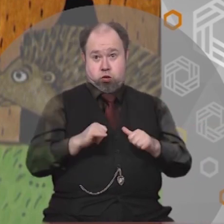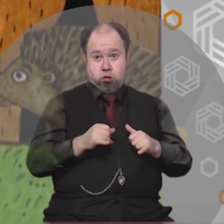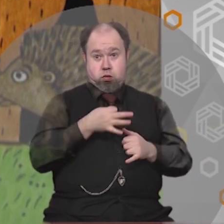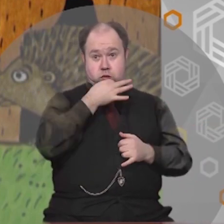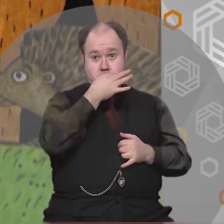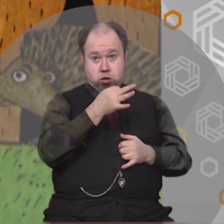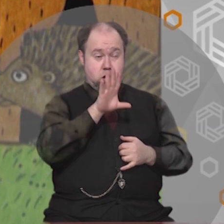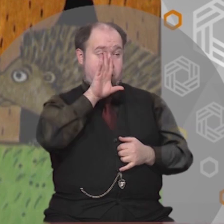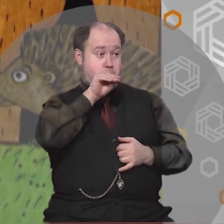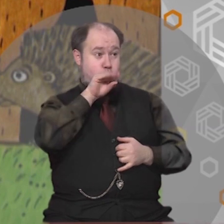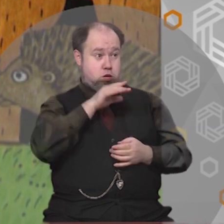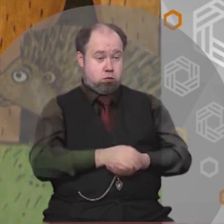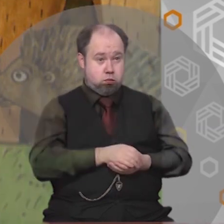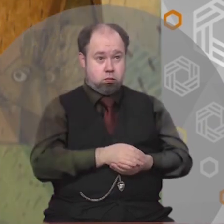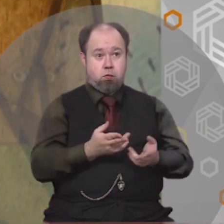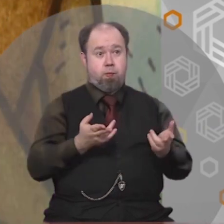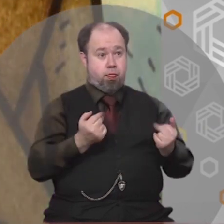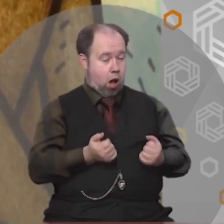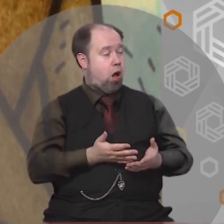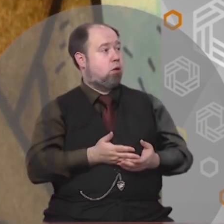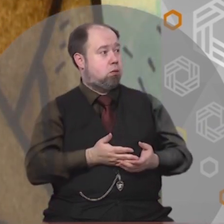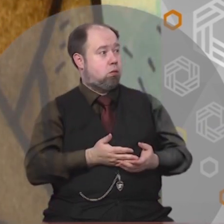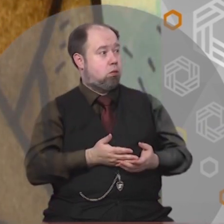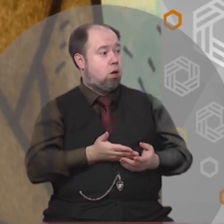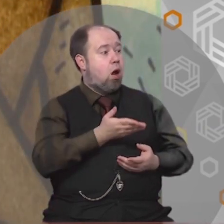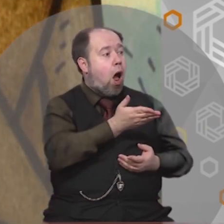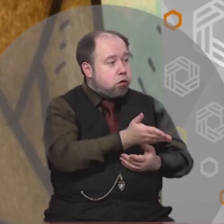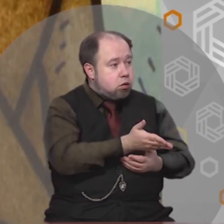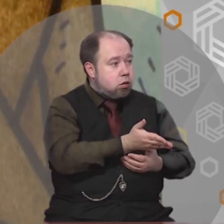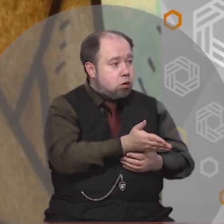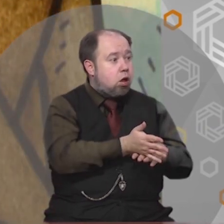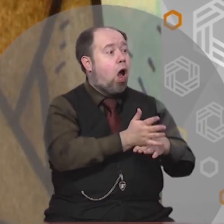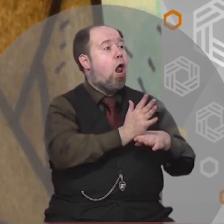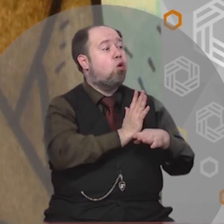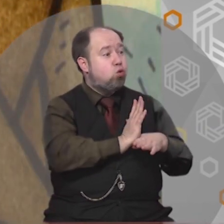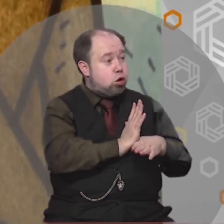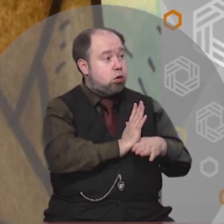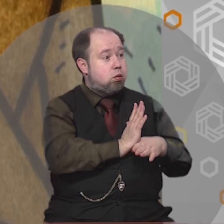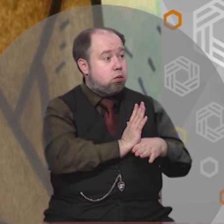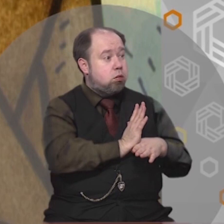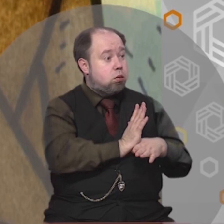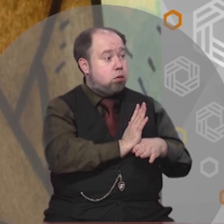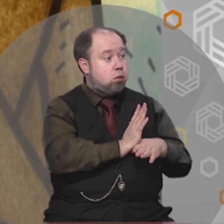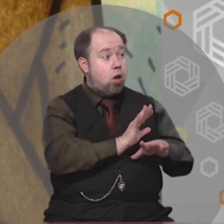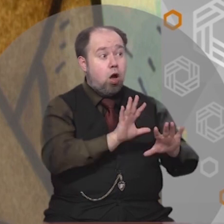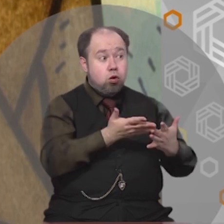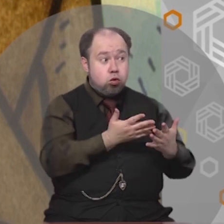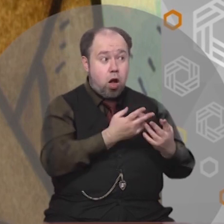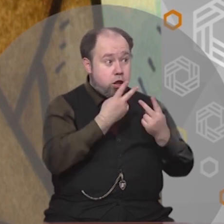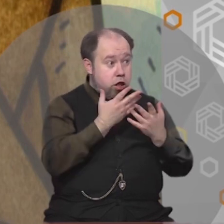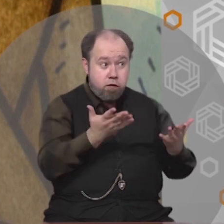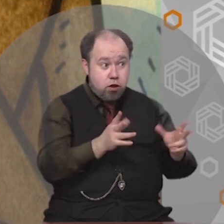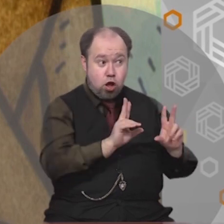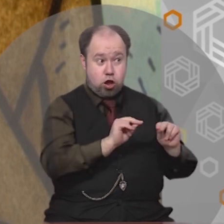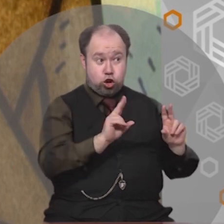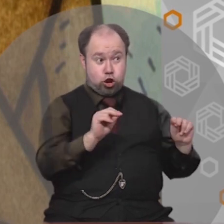растерянно произнес пес. «Да, а ты, колючий мяу, случаем не видел